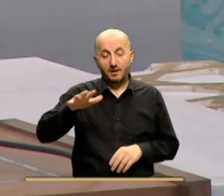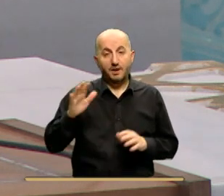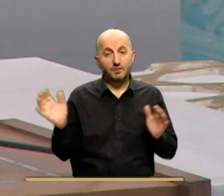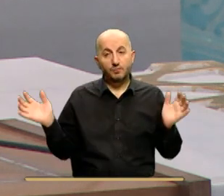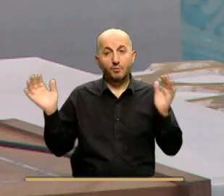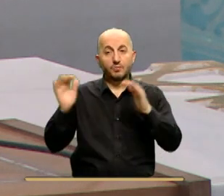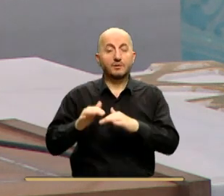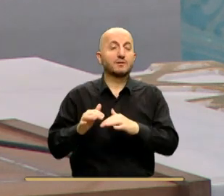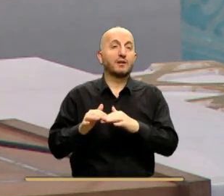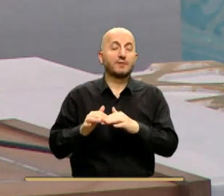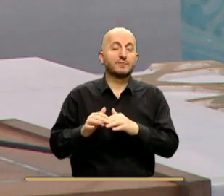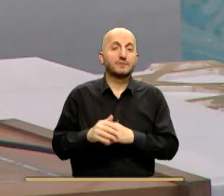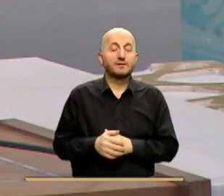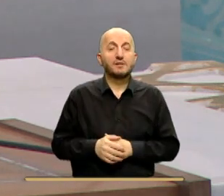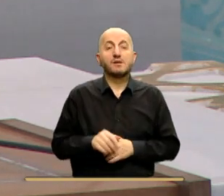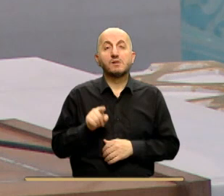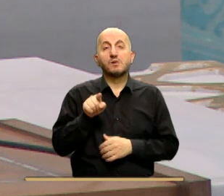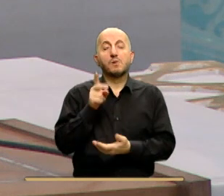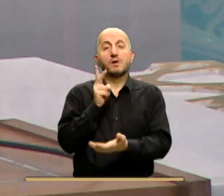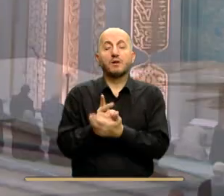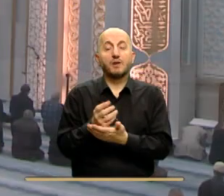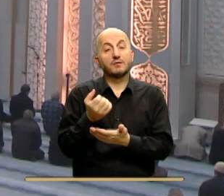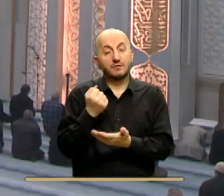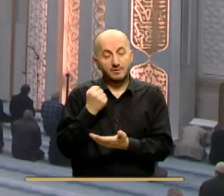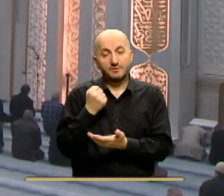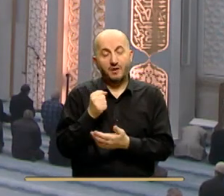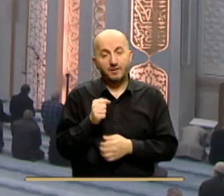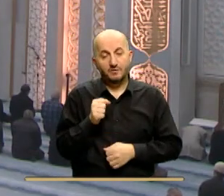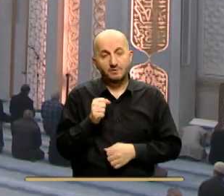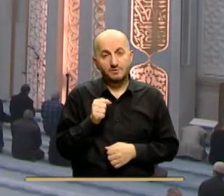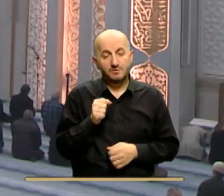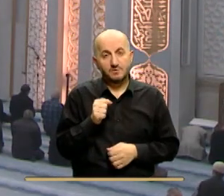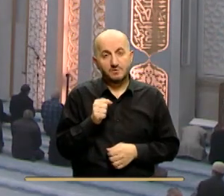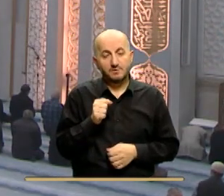toplandılar, şöyle bir karar aldılar.